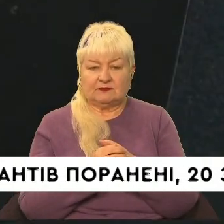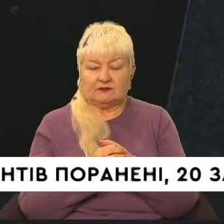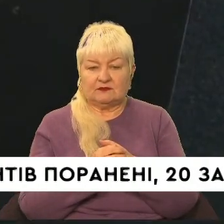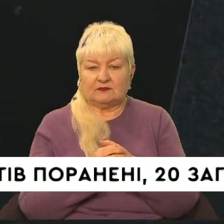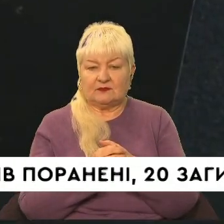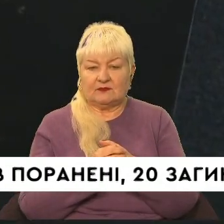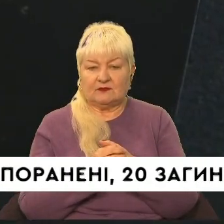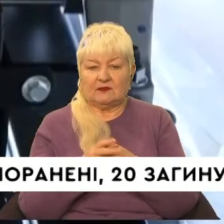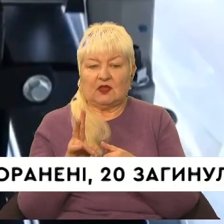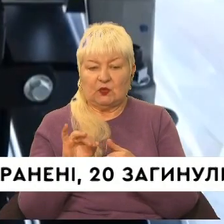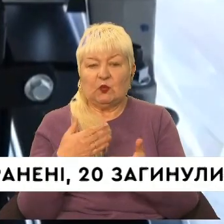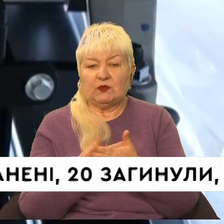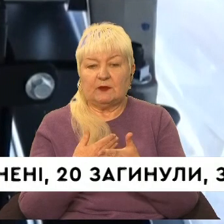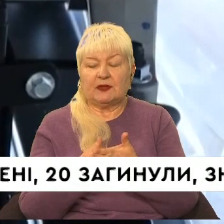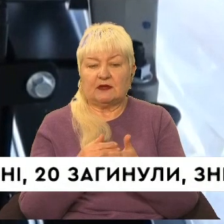Ну, наприклад, так.